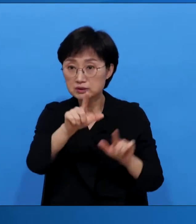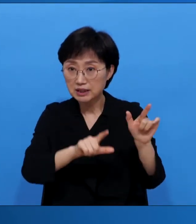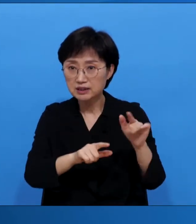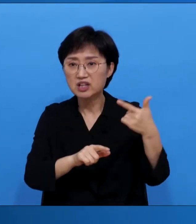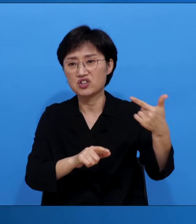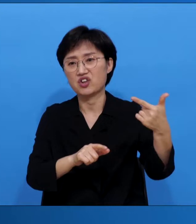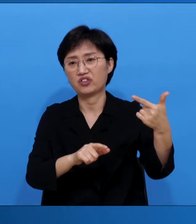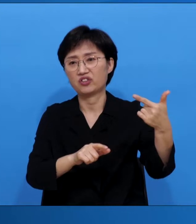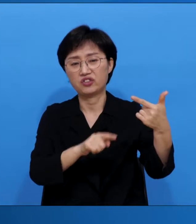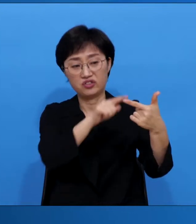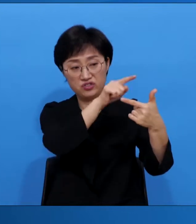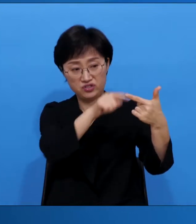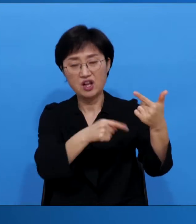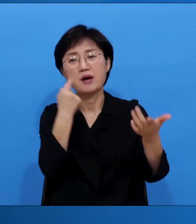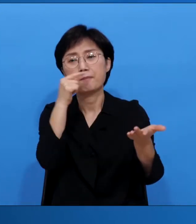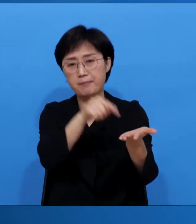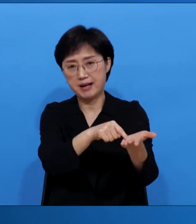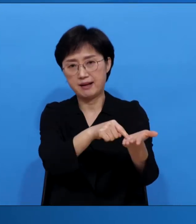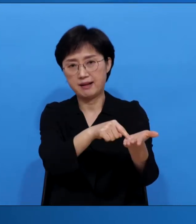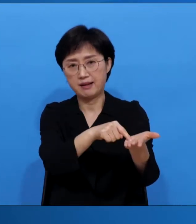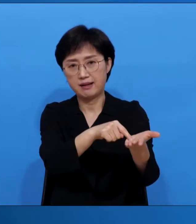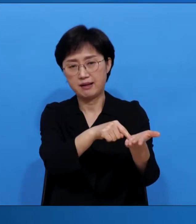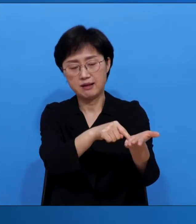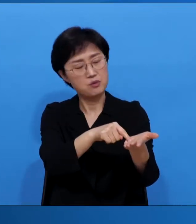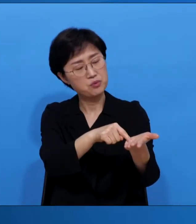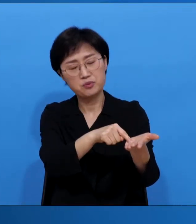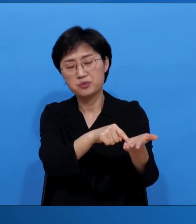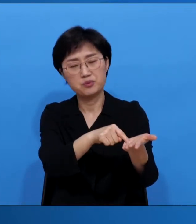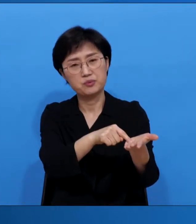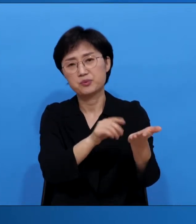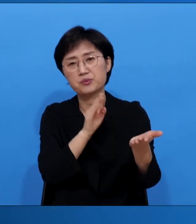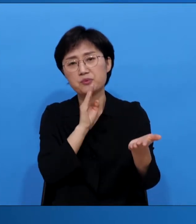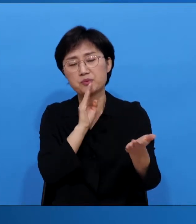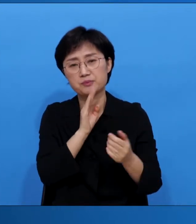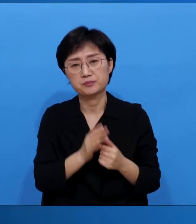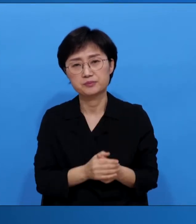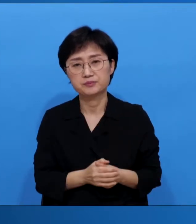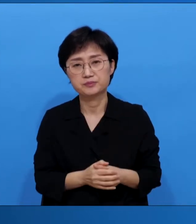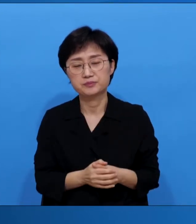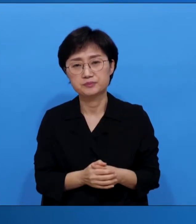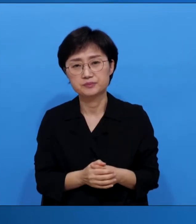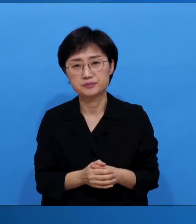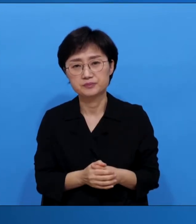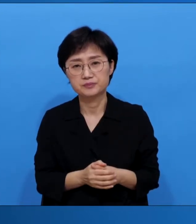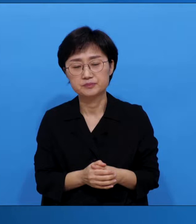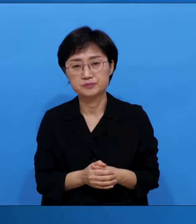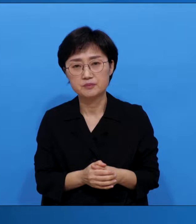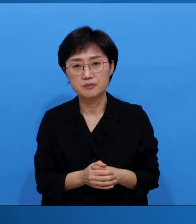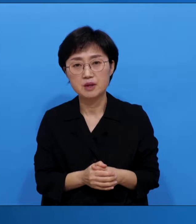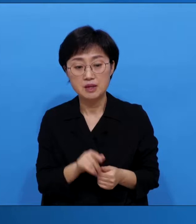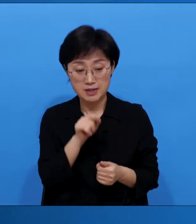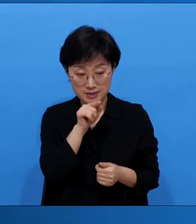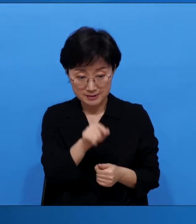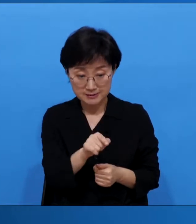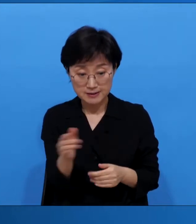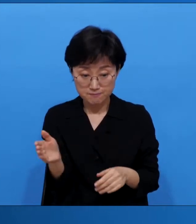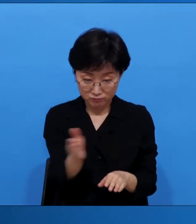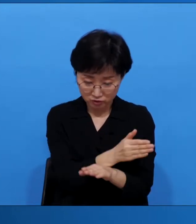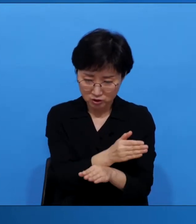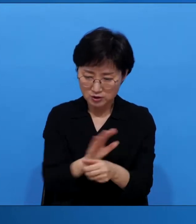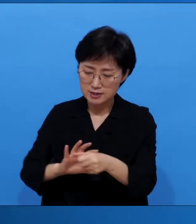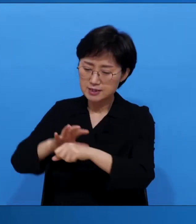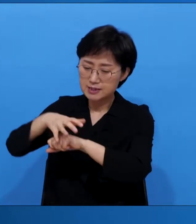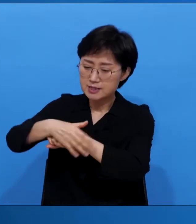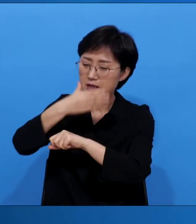unbeliever. 얼마나 놀라운 일인지 몰랐죠. How astounding is that? 그리고 세계복음화를 시작한 겁니다. And it was there